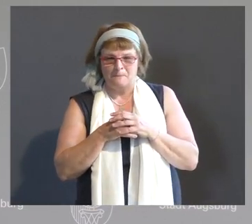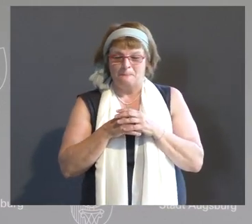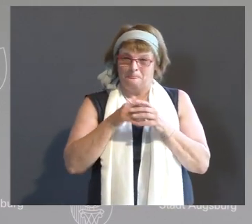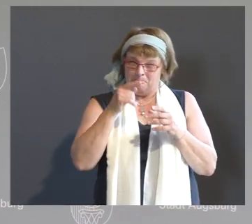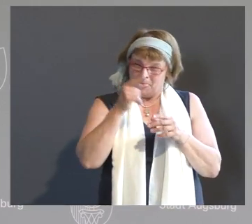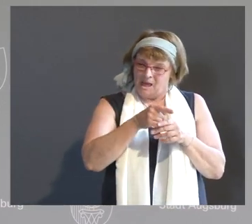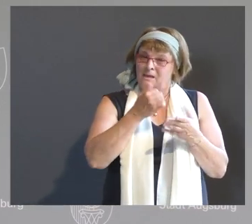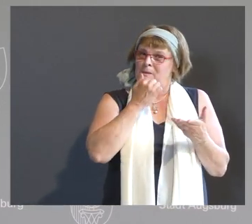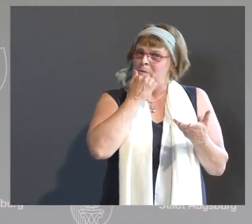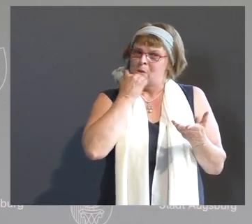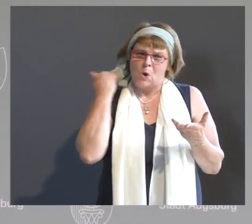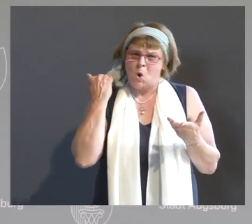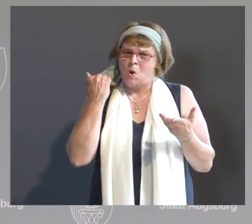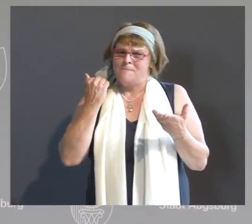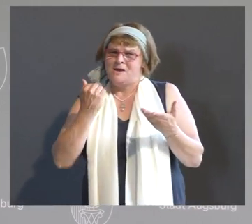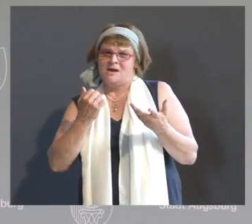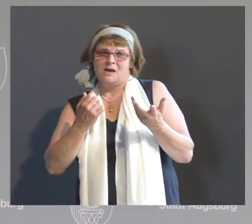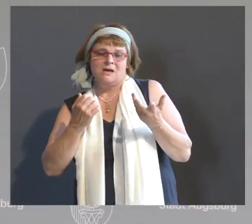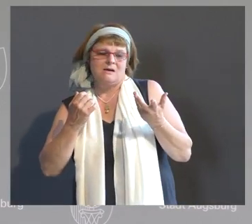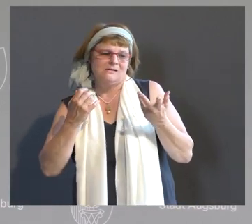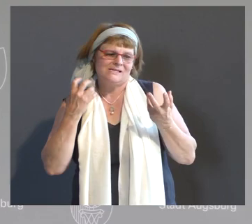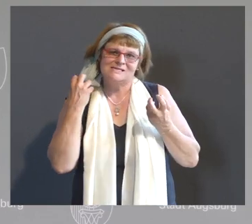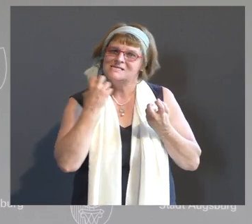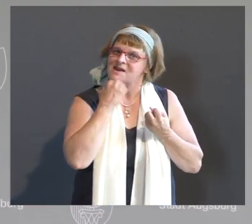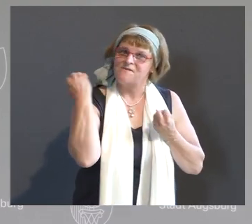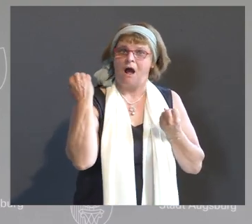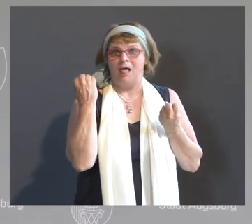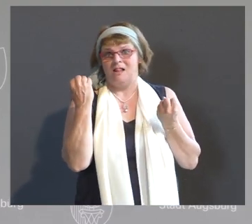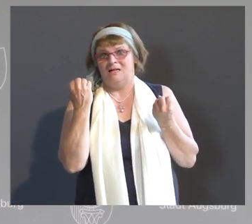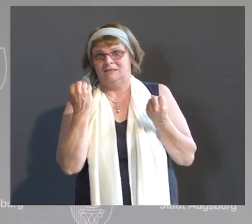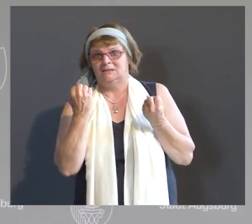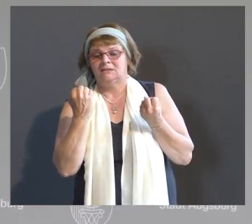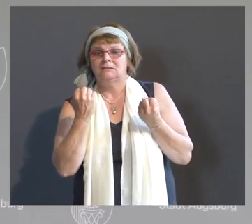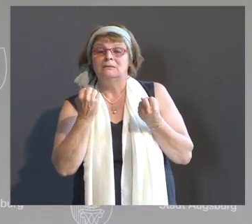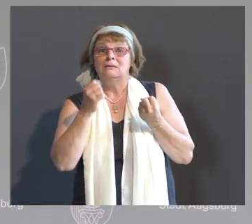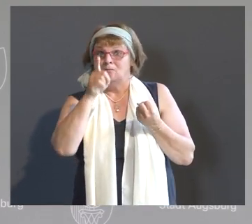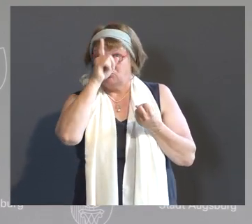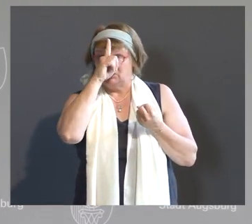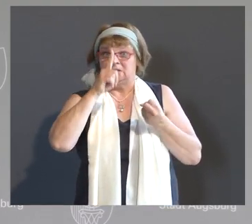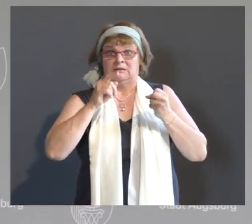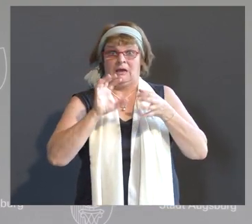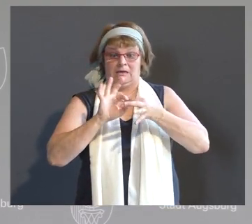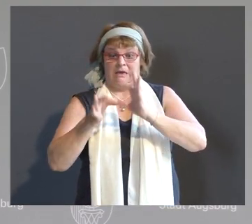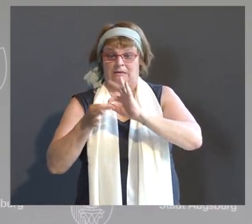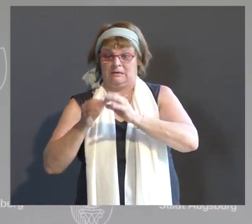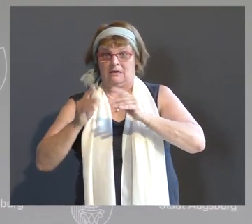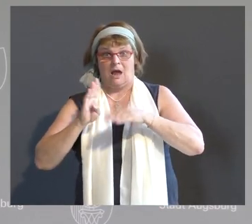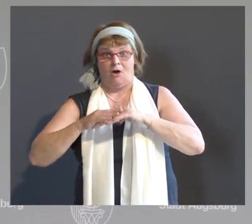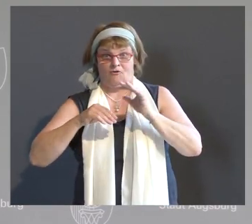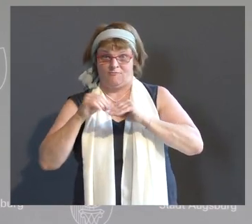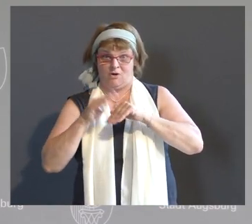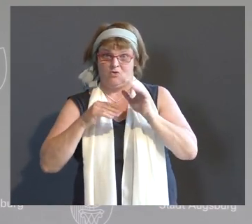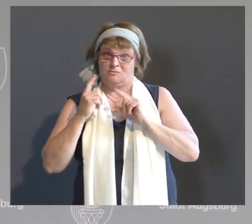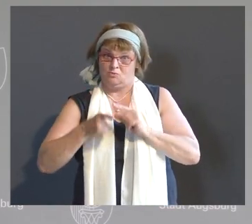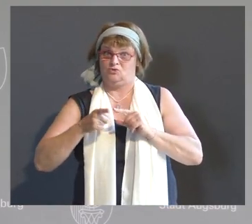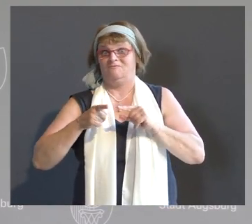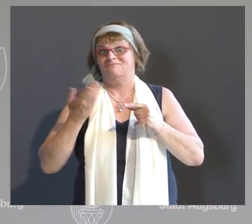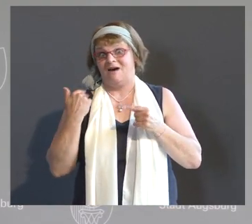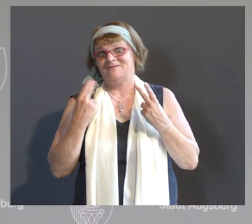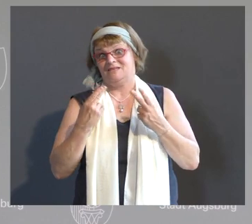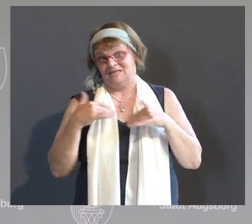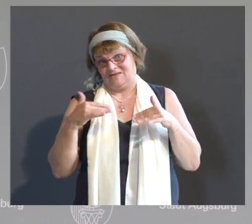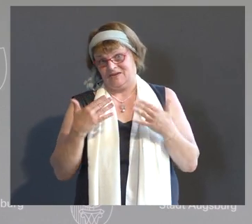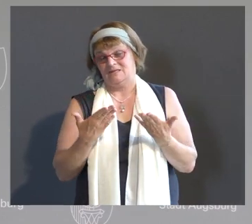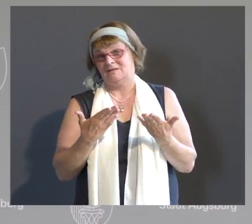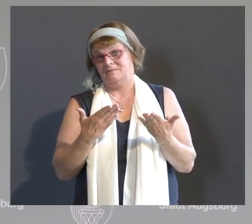massiven Würfe die Maßnahmen in der Katharinengasse auch mit einer Polizeikette abzusichern. Es war auch feststellbar, dass doch